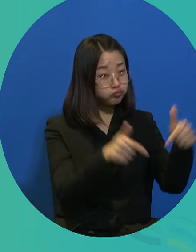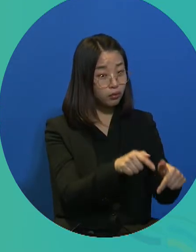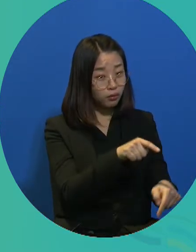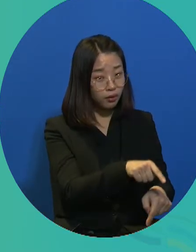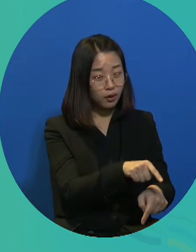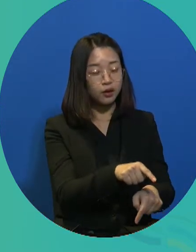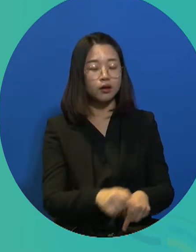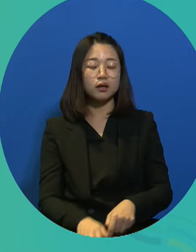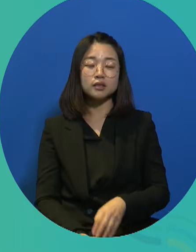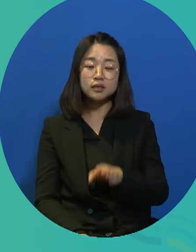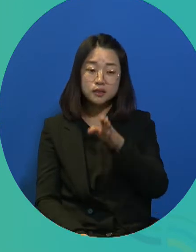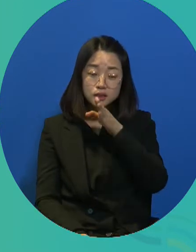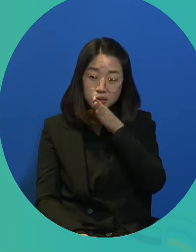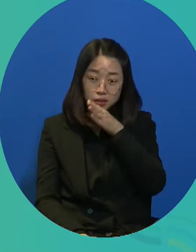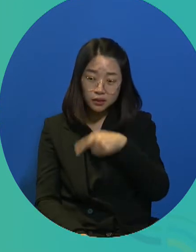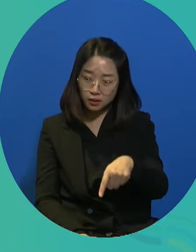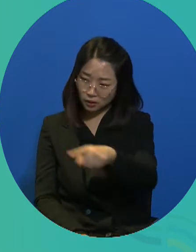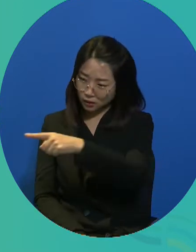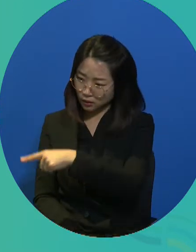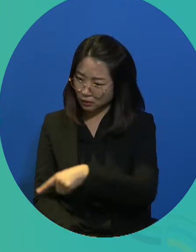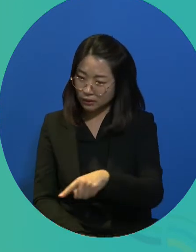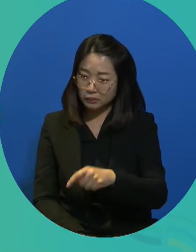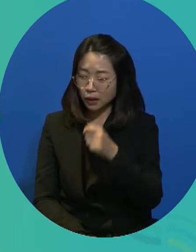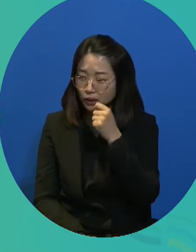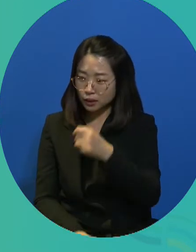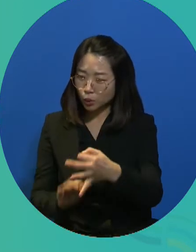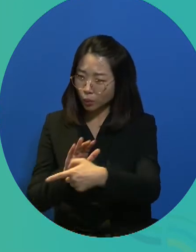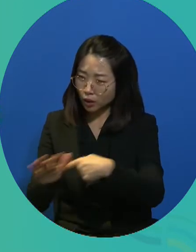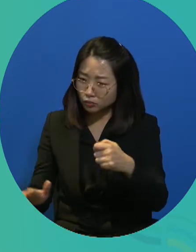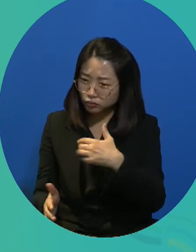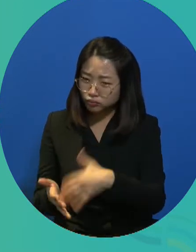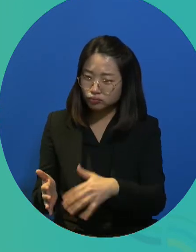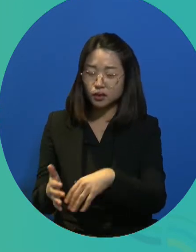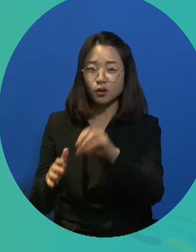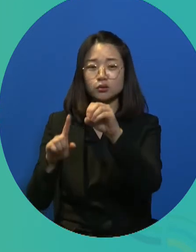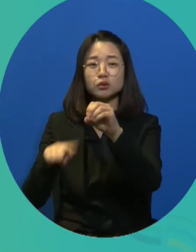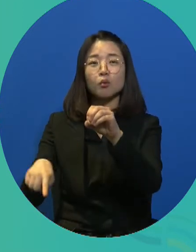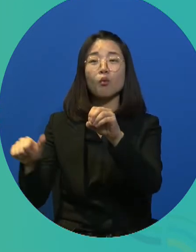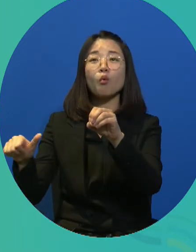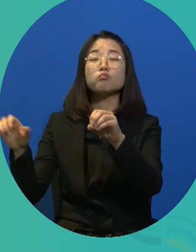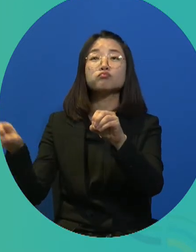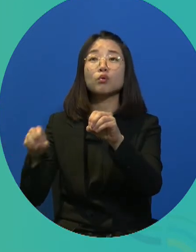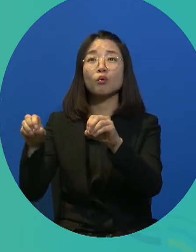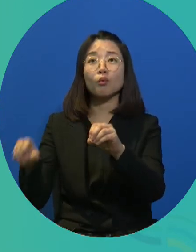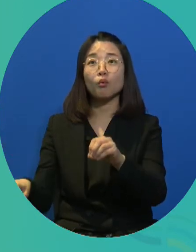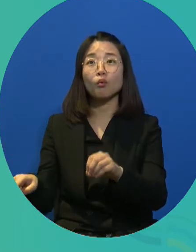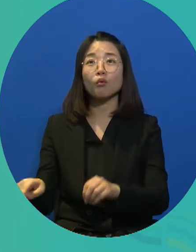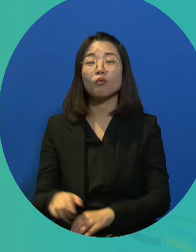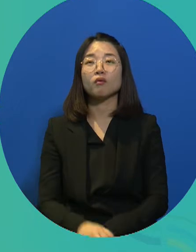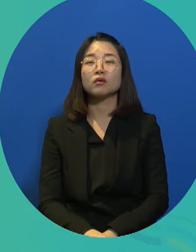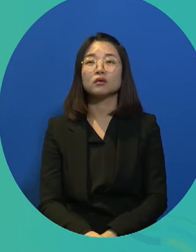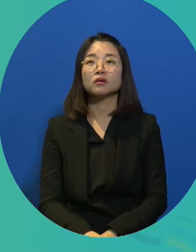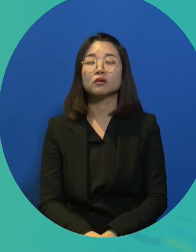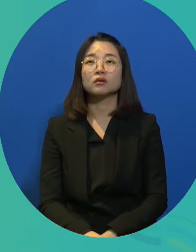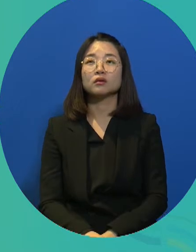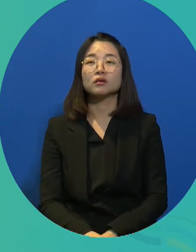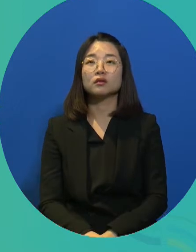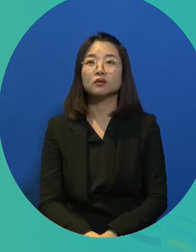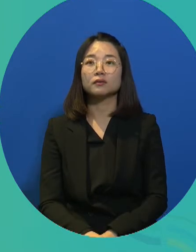했지만 실제 사기 건수의 전체는 0.5%에 불과했는데 그렇습니다. 하지만